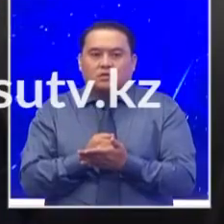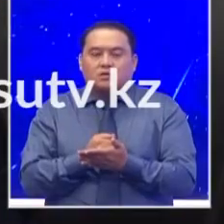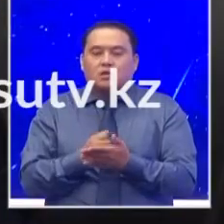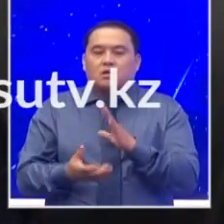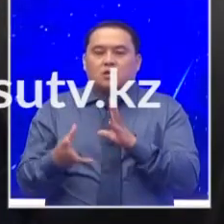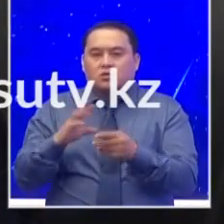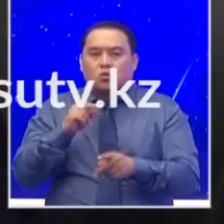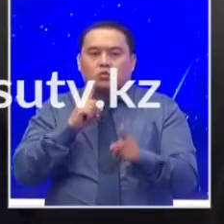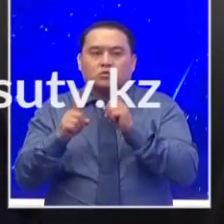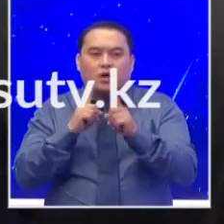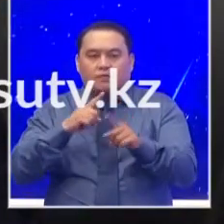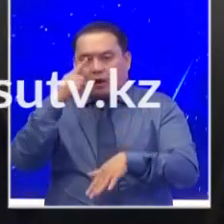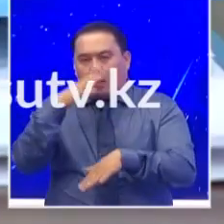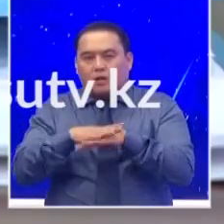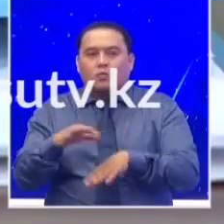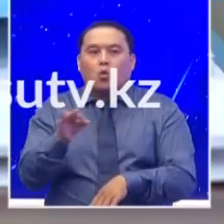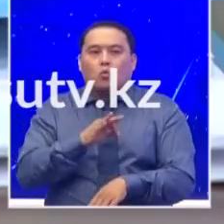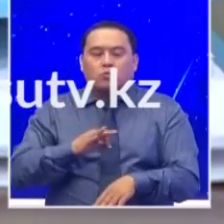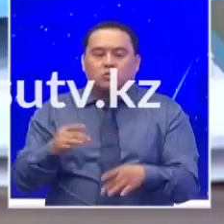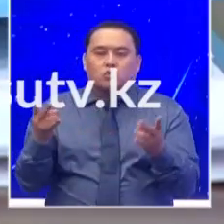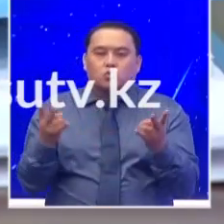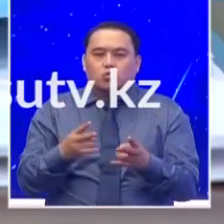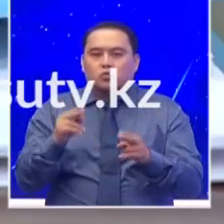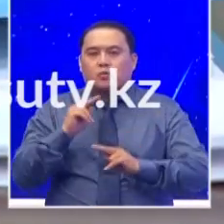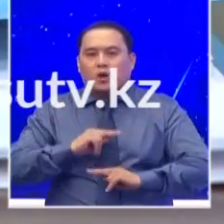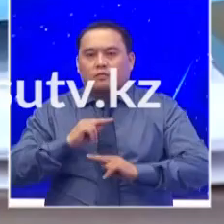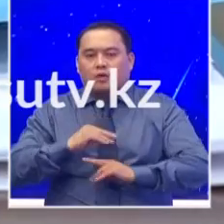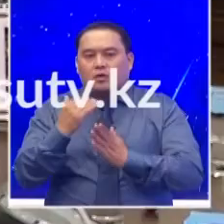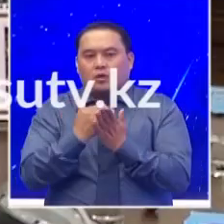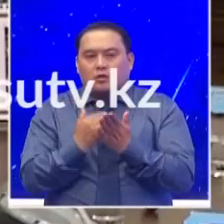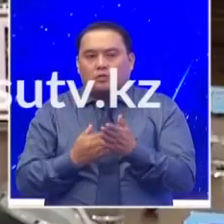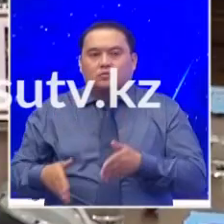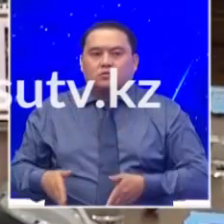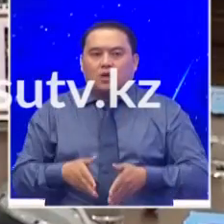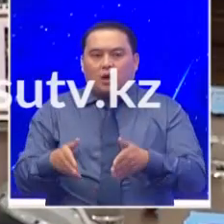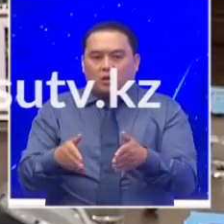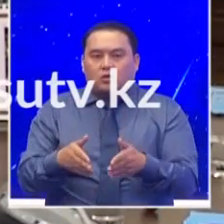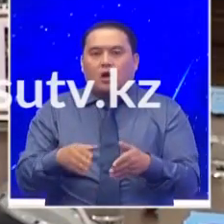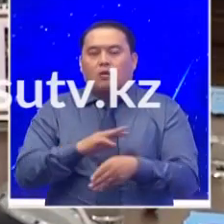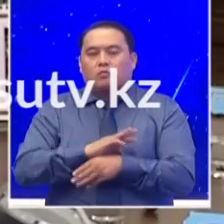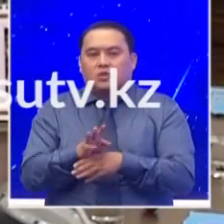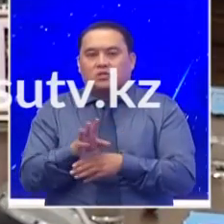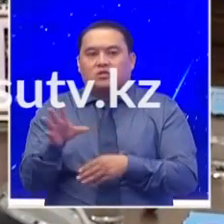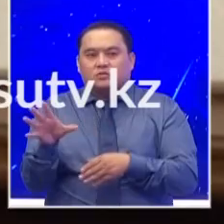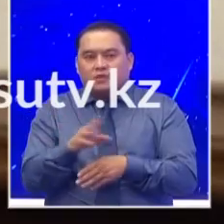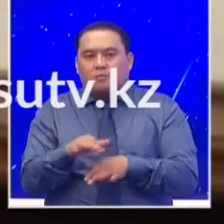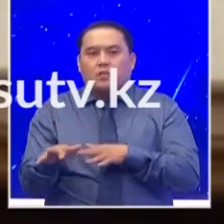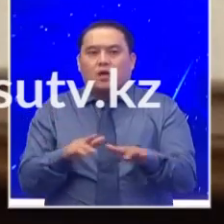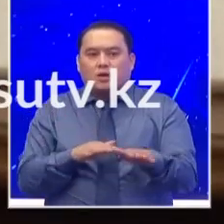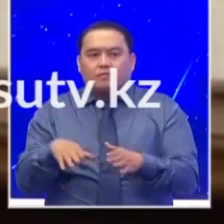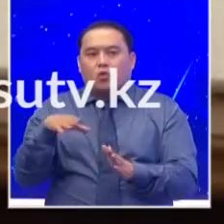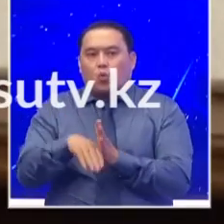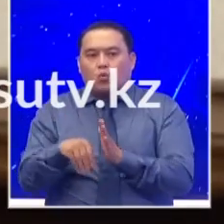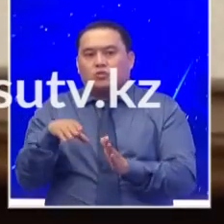Подводя итоги совещания, Амандык Баталов отметил необходимость разработки региональной дорожной карты, которая охватит все проводимые мероприятия,